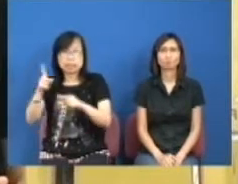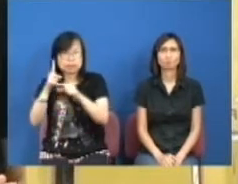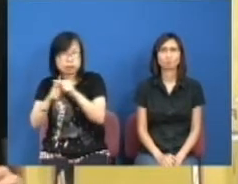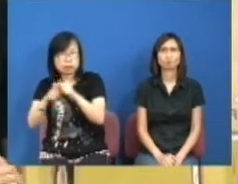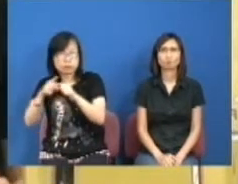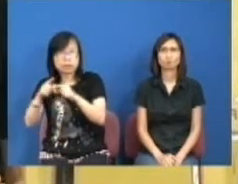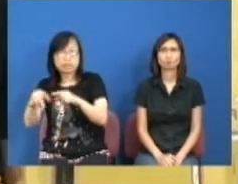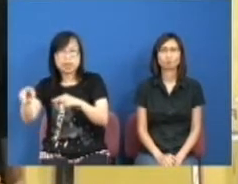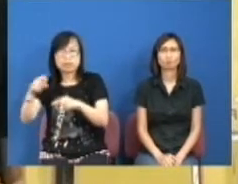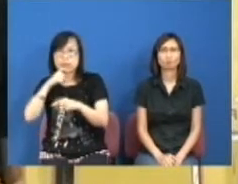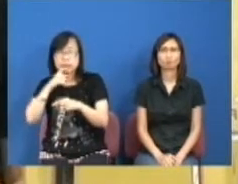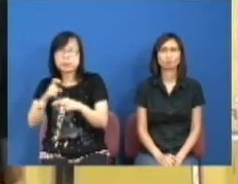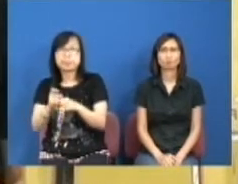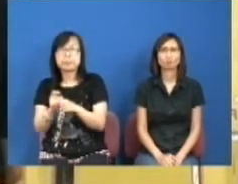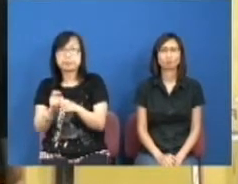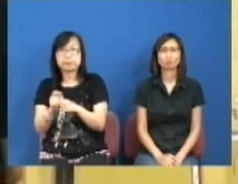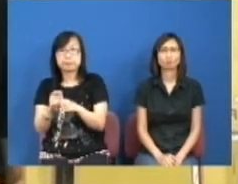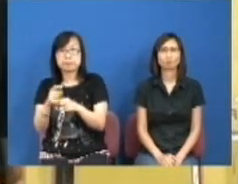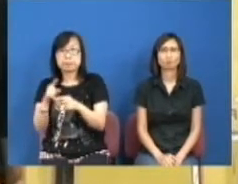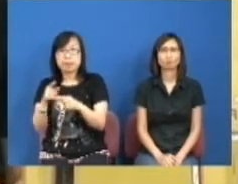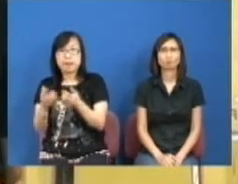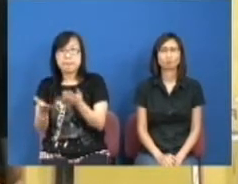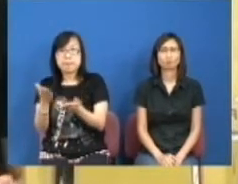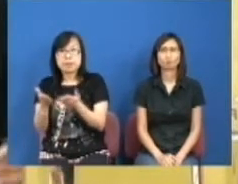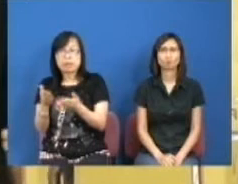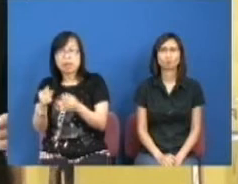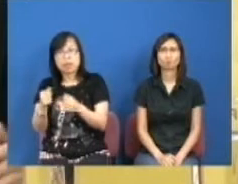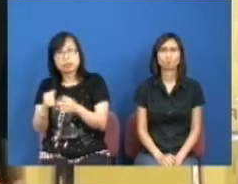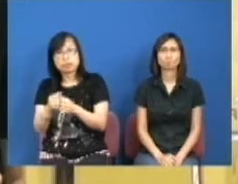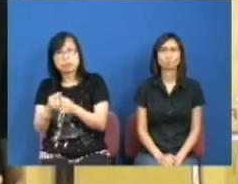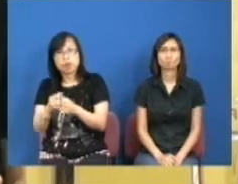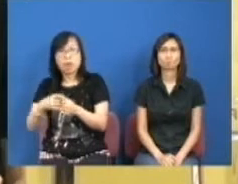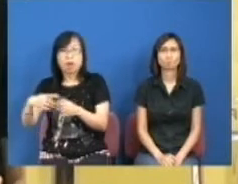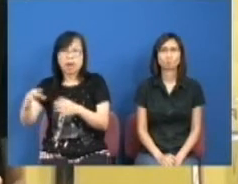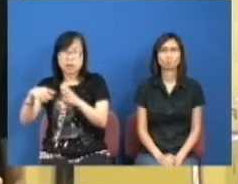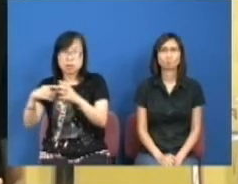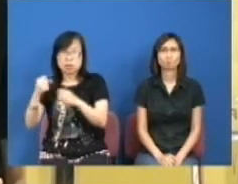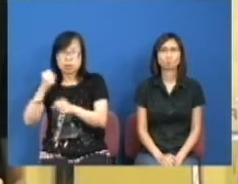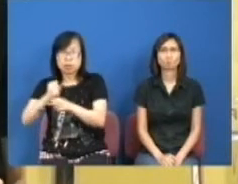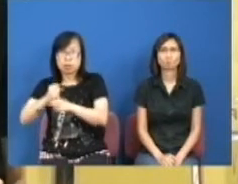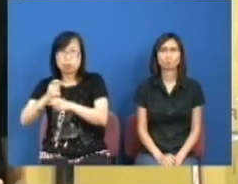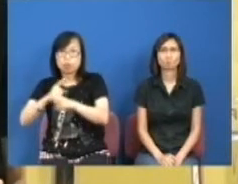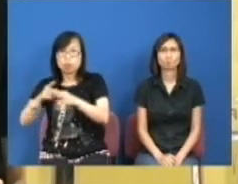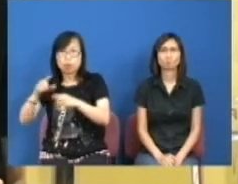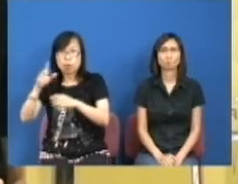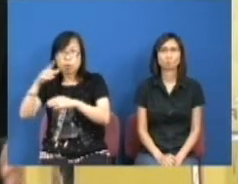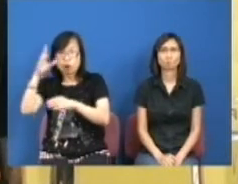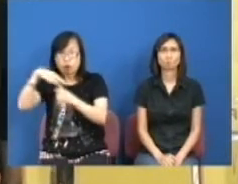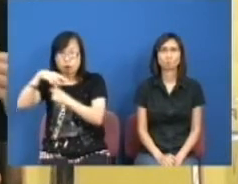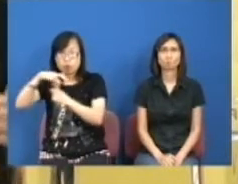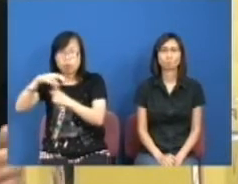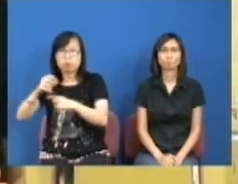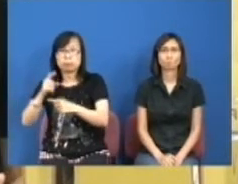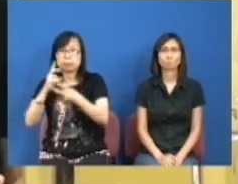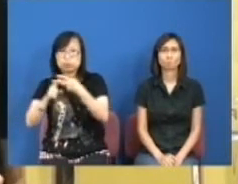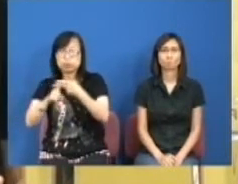有啲係可能會係比較立足於即係我哋所講嘅勞工階層啊咁樣嚇，咁另外喺